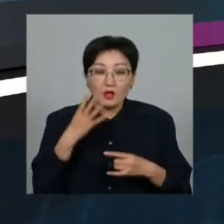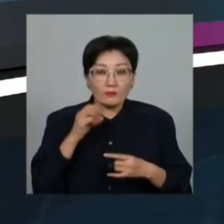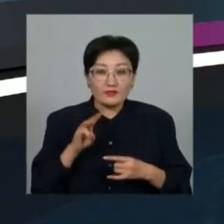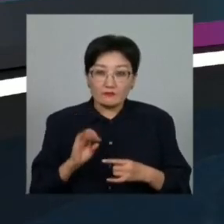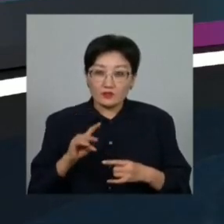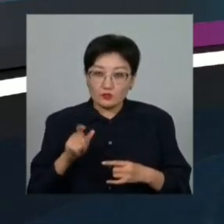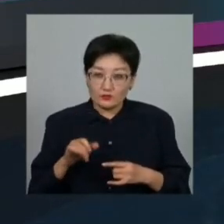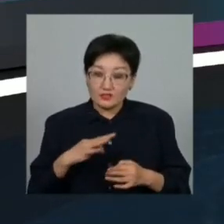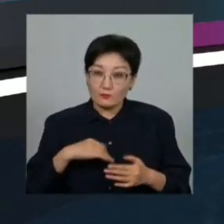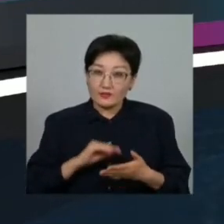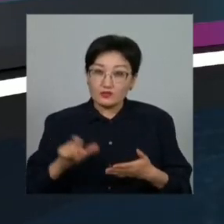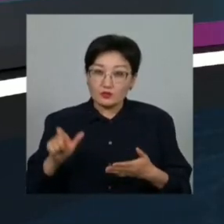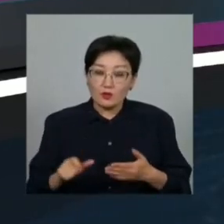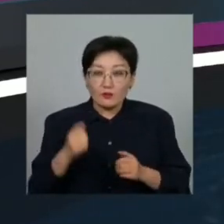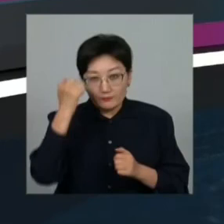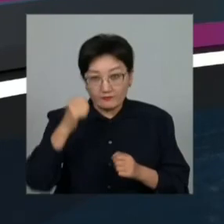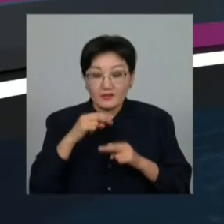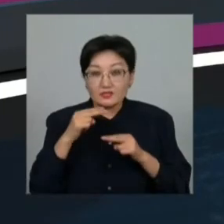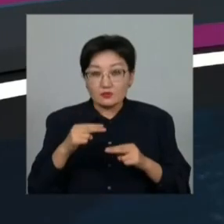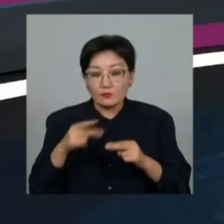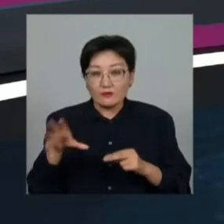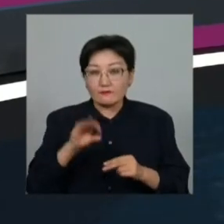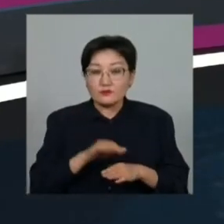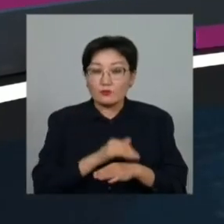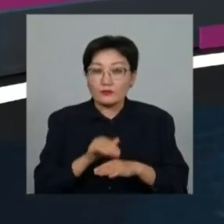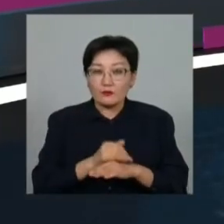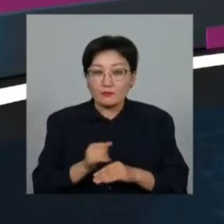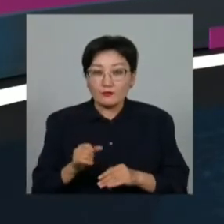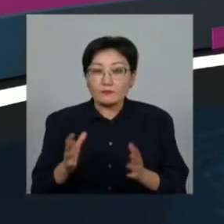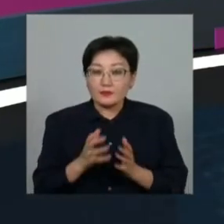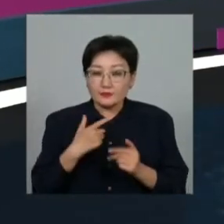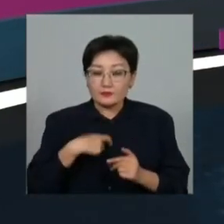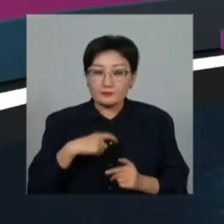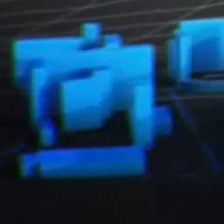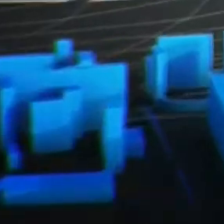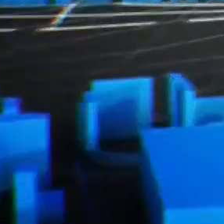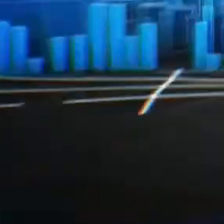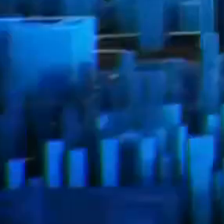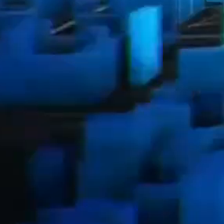тиви news и адиос махамбетов благодарю вас за внимание всего доброго берегите себя